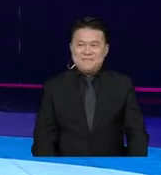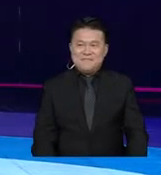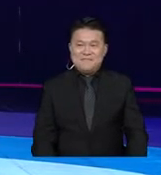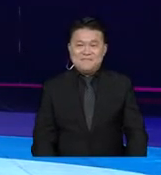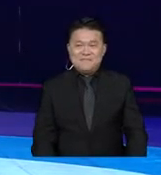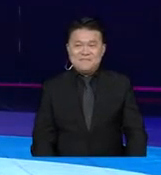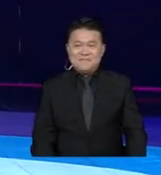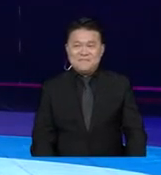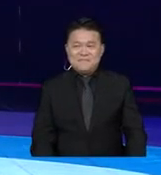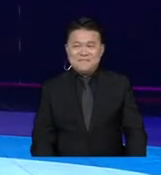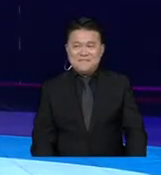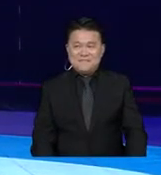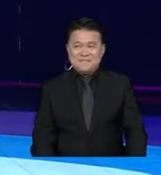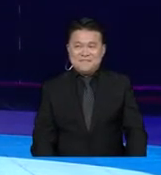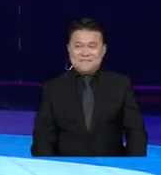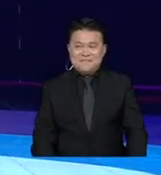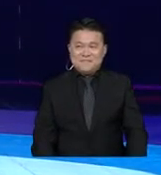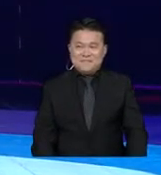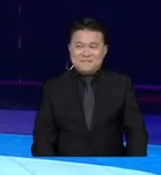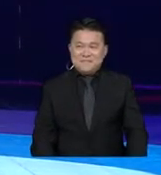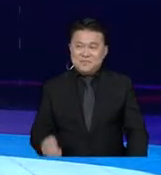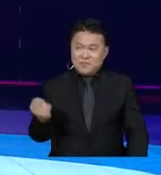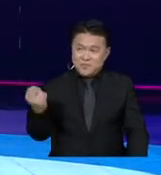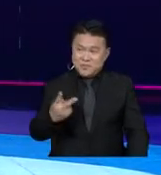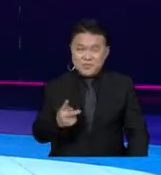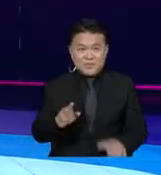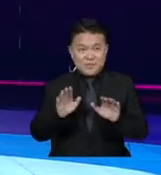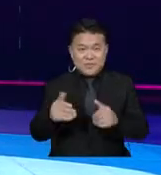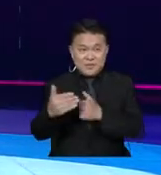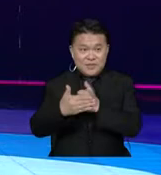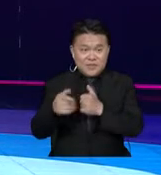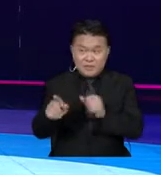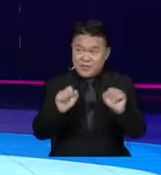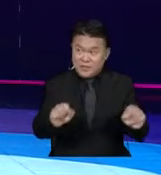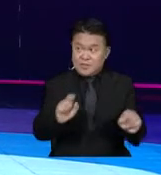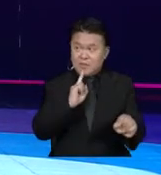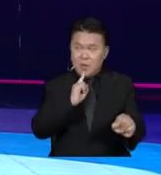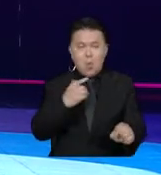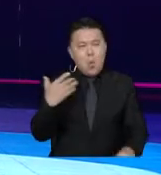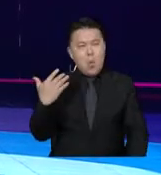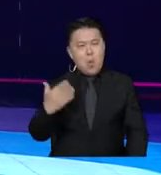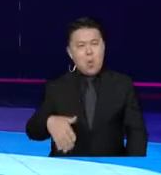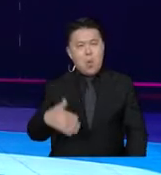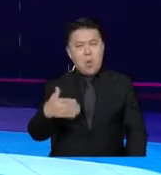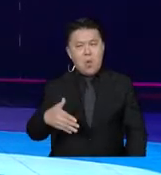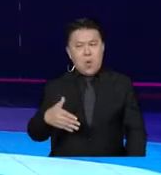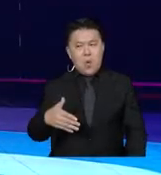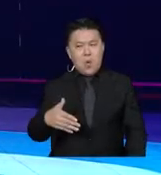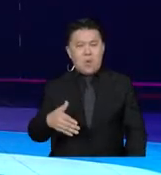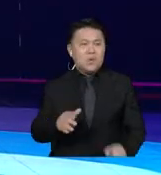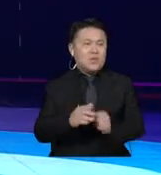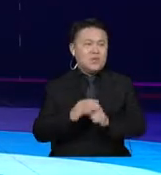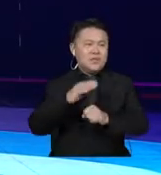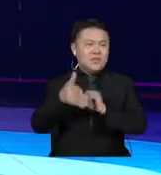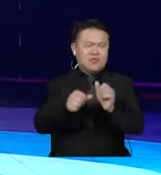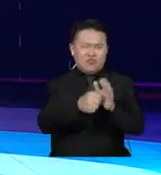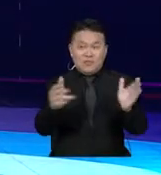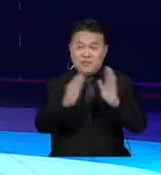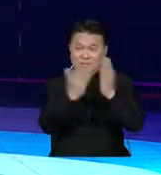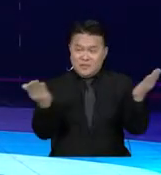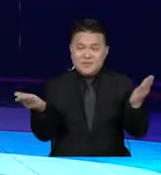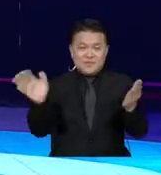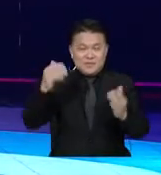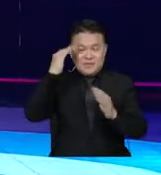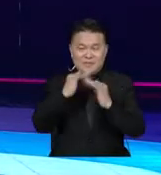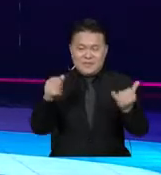Thank you. 네. 그리고 다정한 것이 살아남는다. 월드 베스트셀러지만 국내에서도 많은